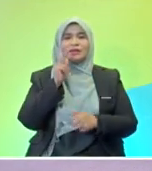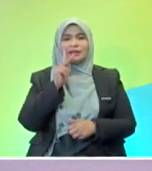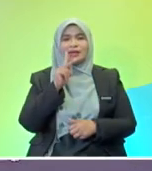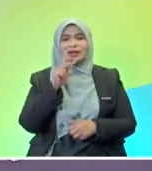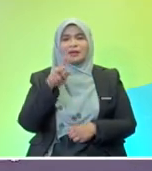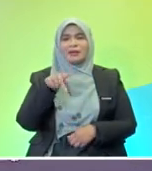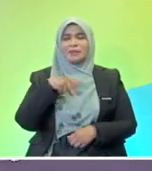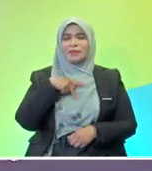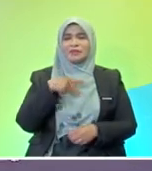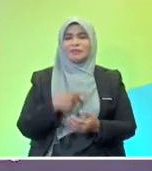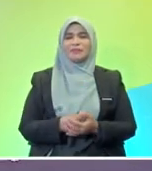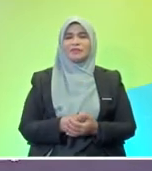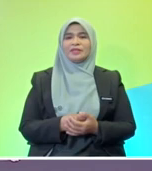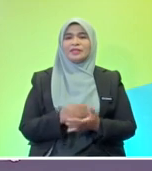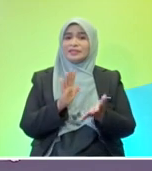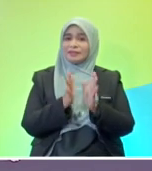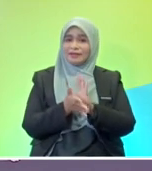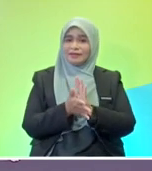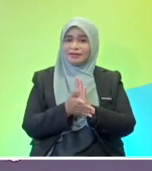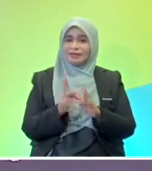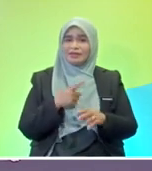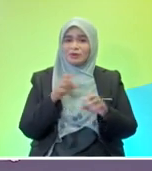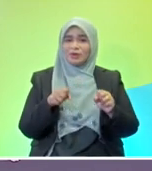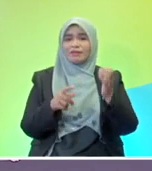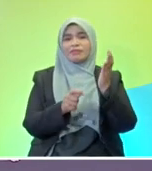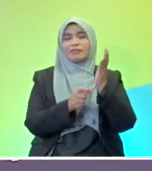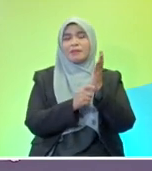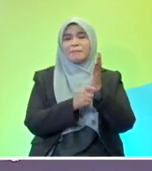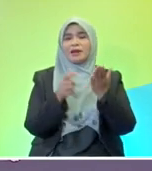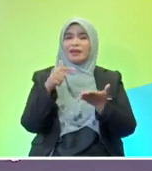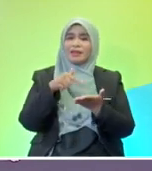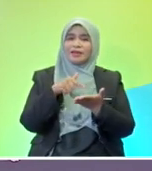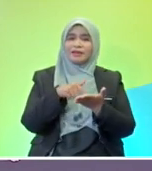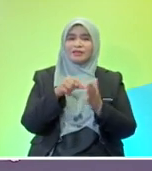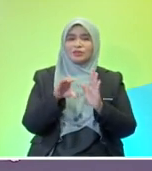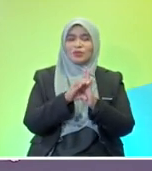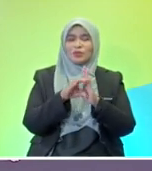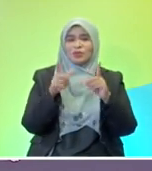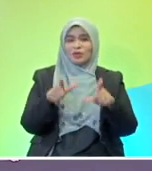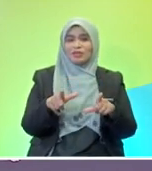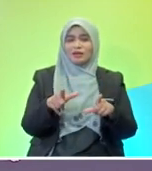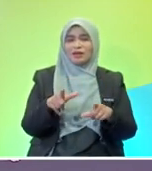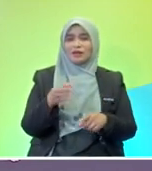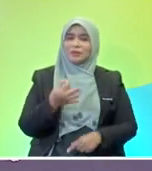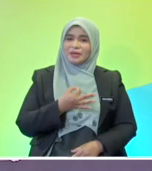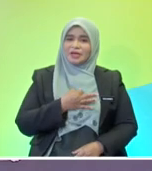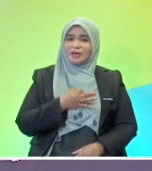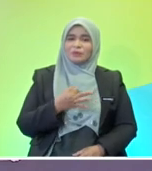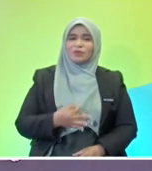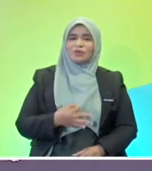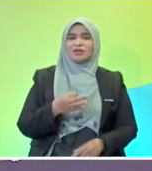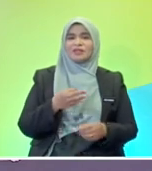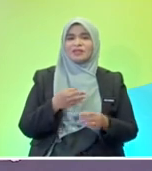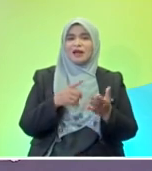Fika, kita nak tambah lagi menarik, kita letaklah butang. Oh, butang. Butang ataupun apa-apa saja jenis